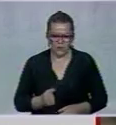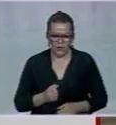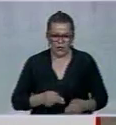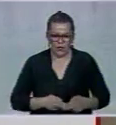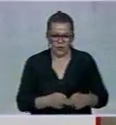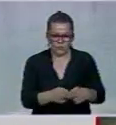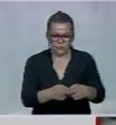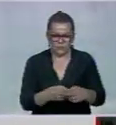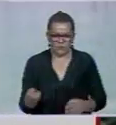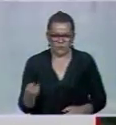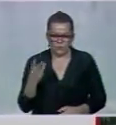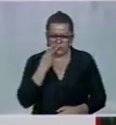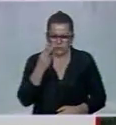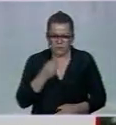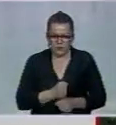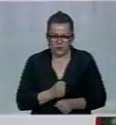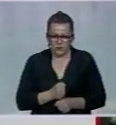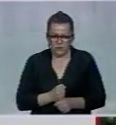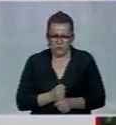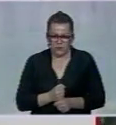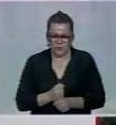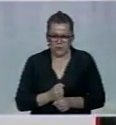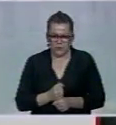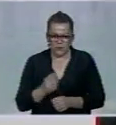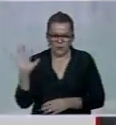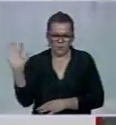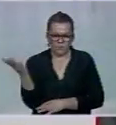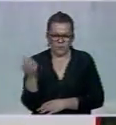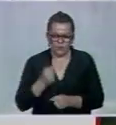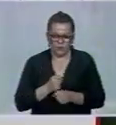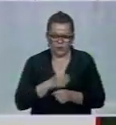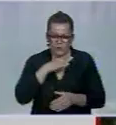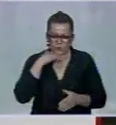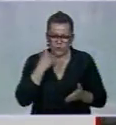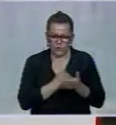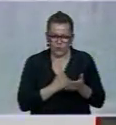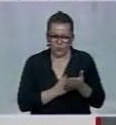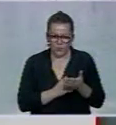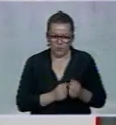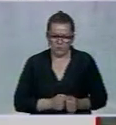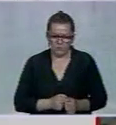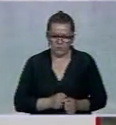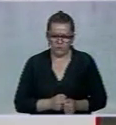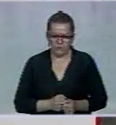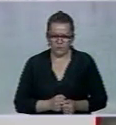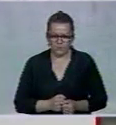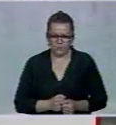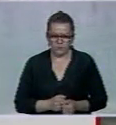dau prelata jos după curte! Face vântul probleme? Mai ne întrebați?